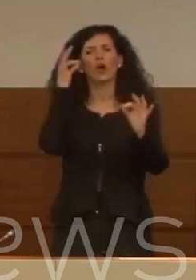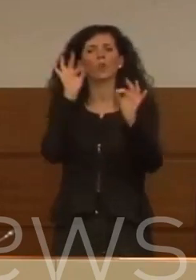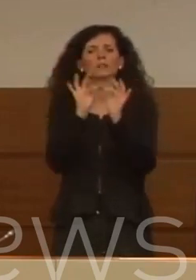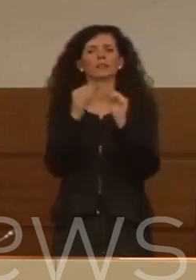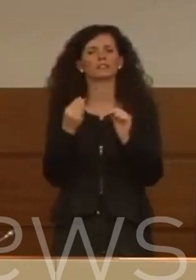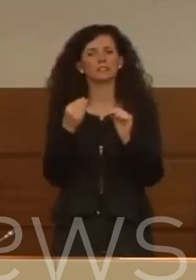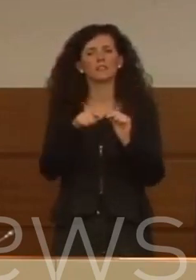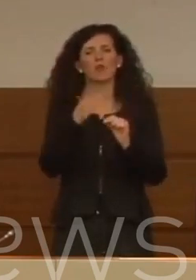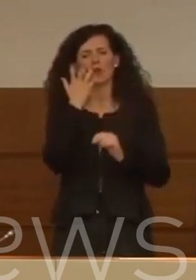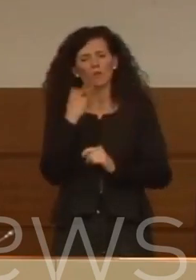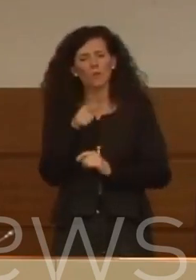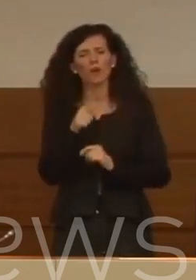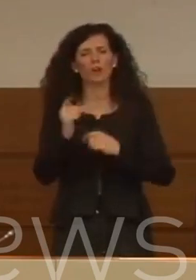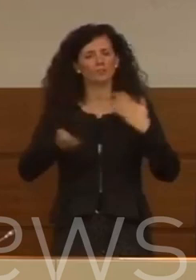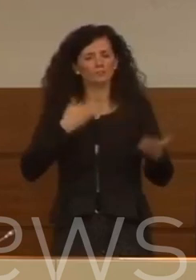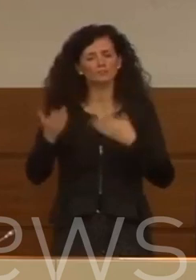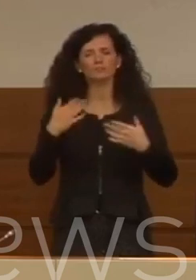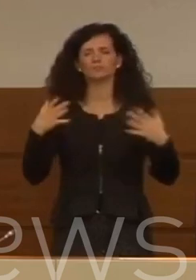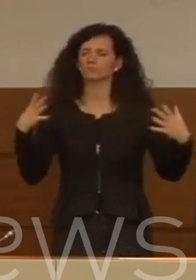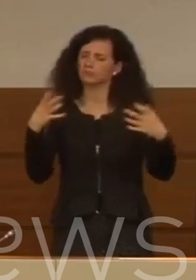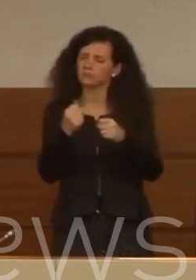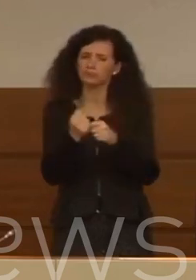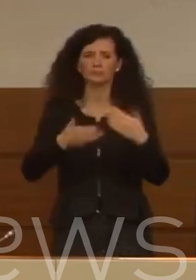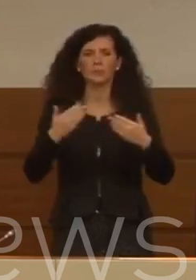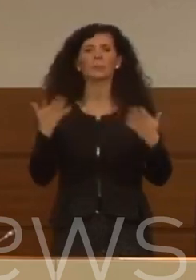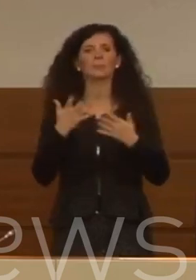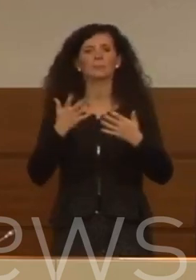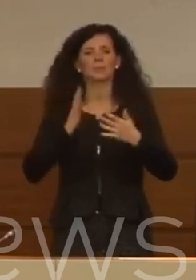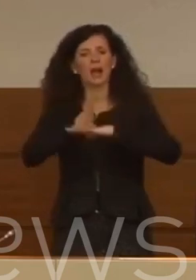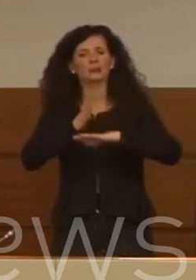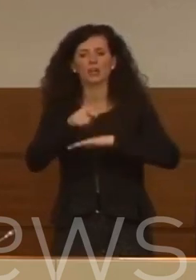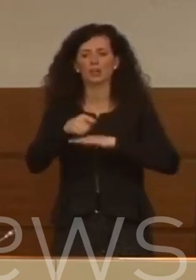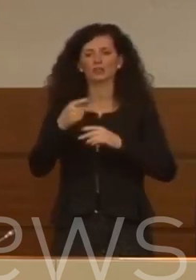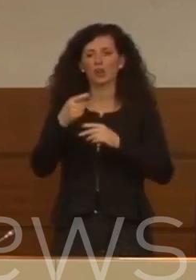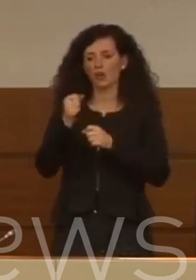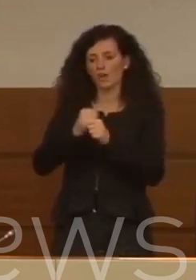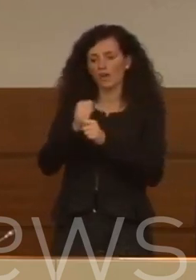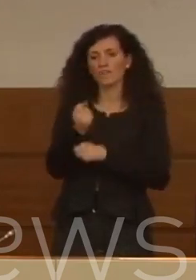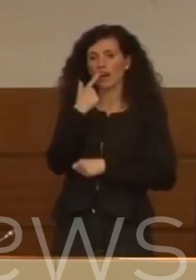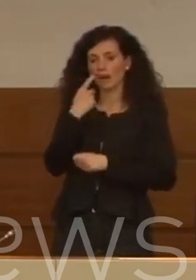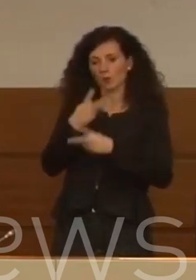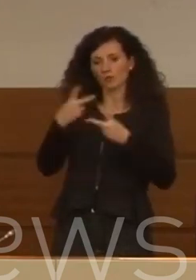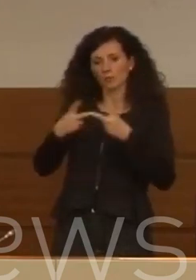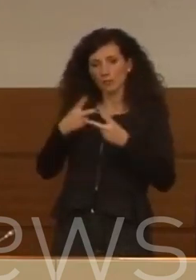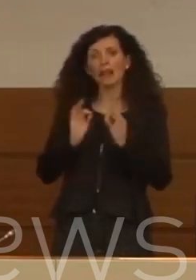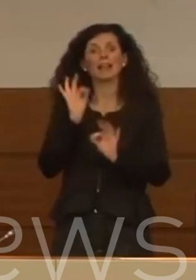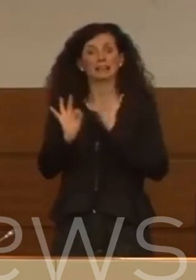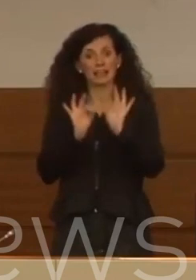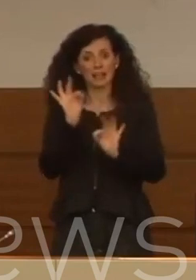accelerare e semplificare l'accesso ai farmaci sperimentali e in generale a tutte le terapie disponibili